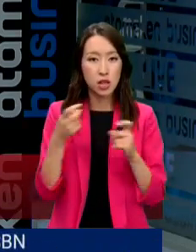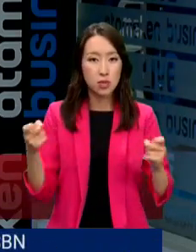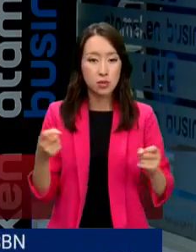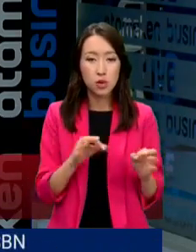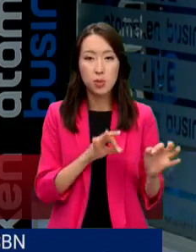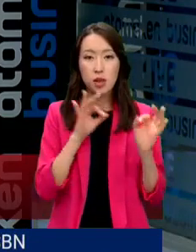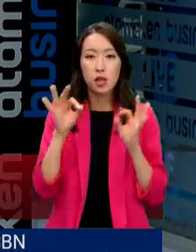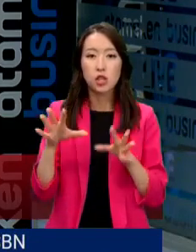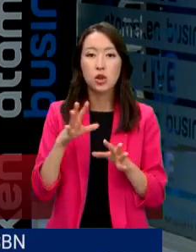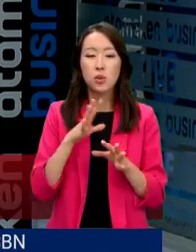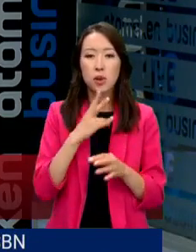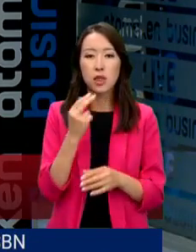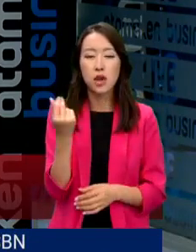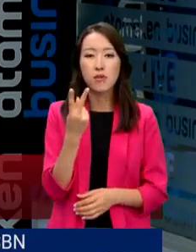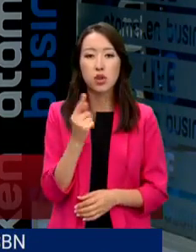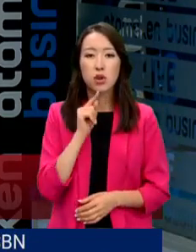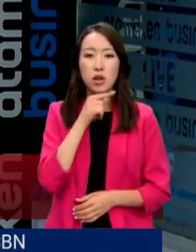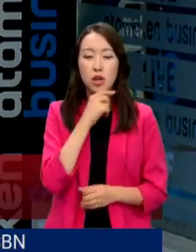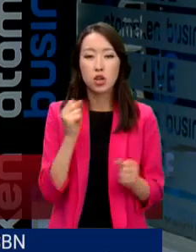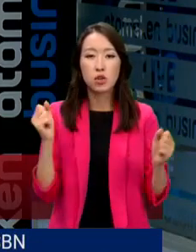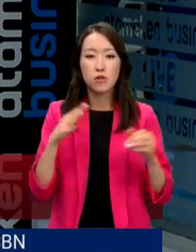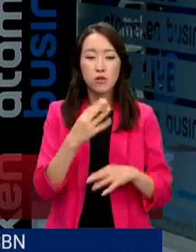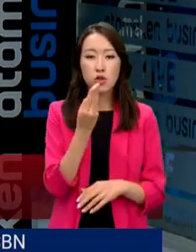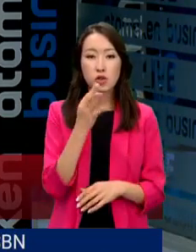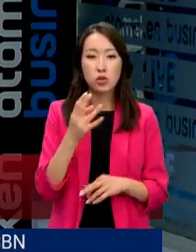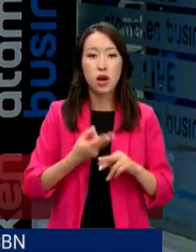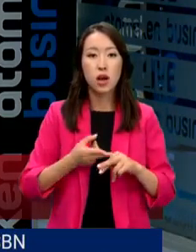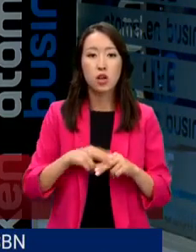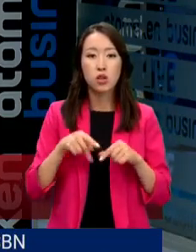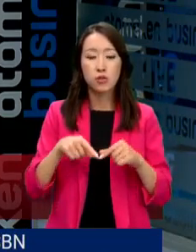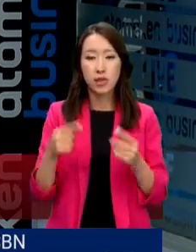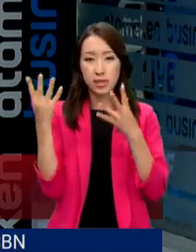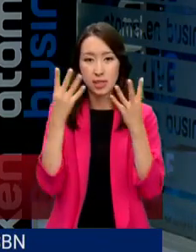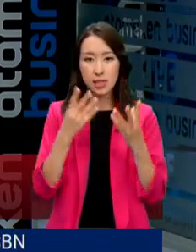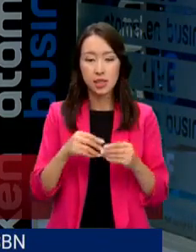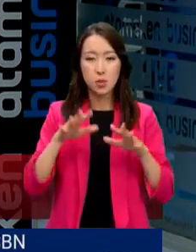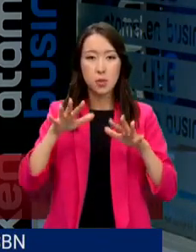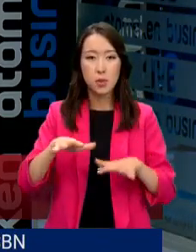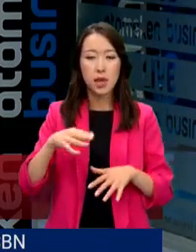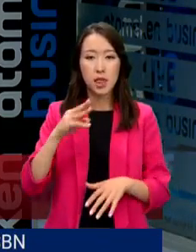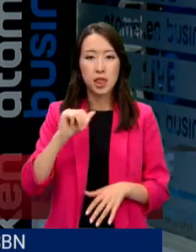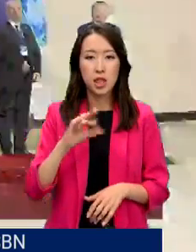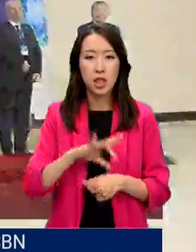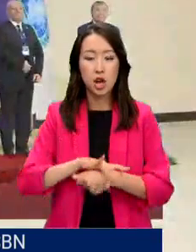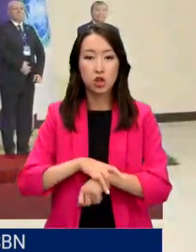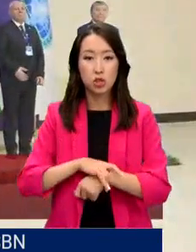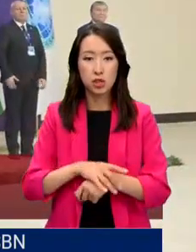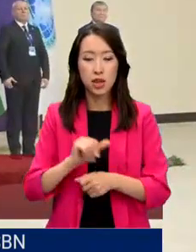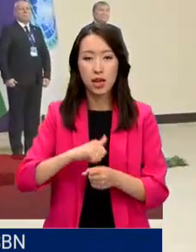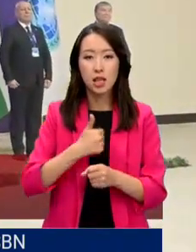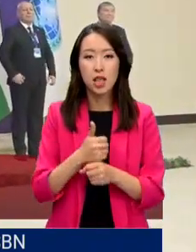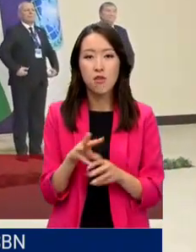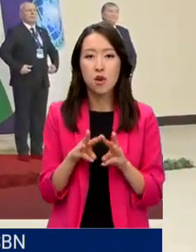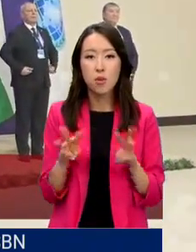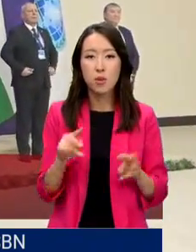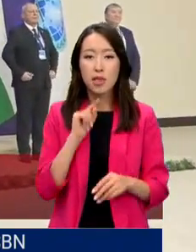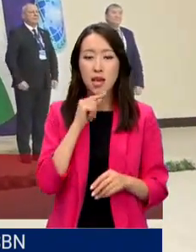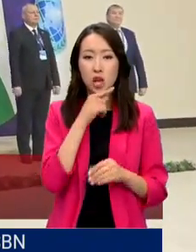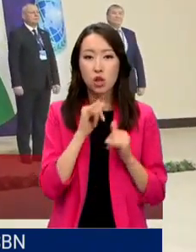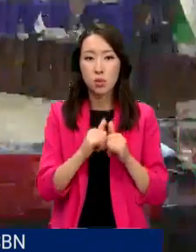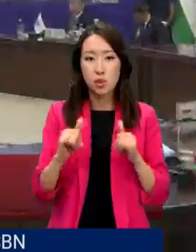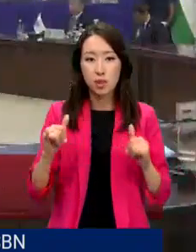Предложение прозвучало на втором экономическом форуме ШОС, который в эти дни проходит в Ташкенте. Глава Минэкономразвития